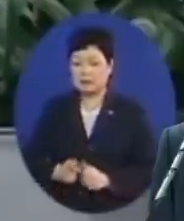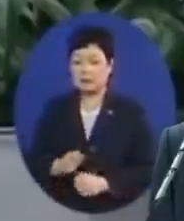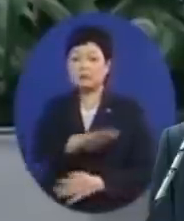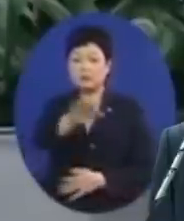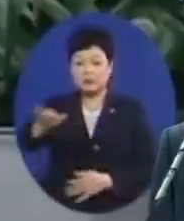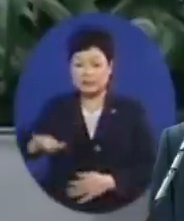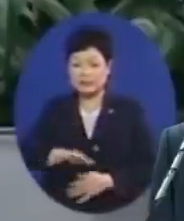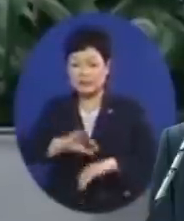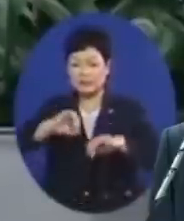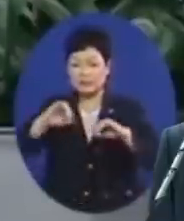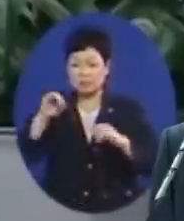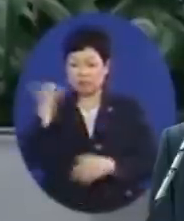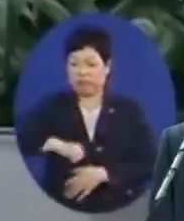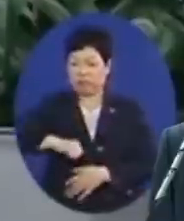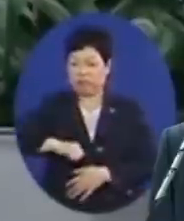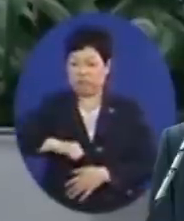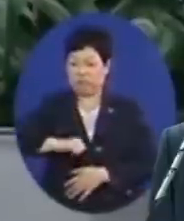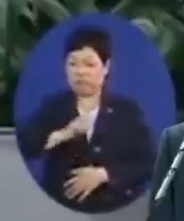우리는 순종 안 할까요?